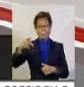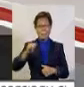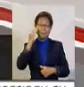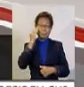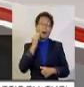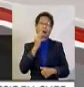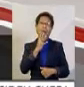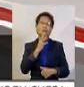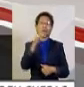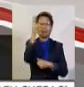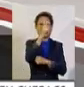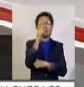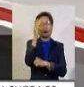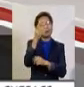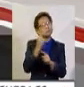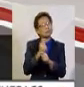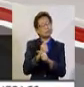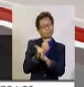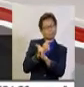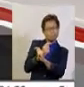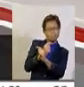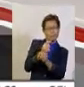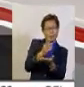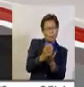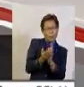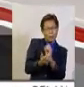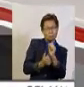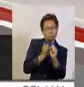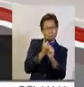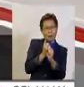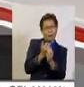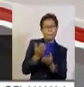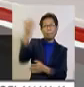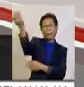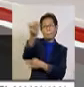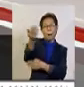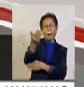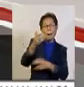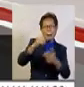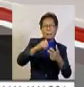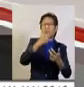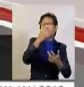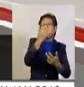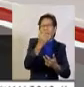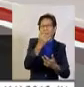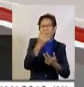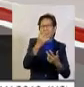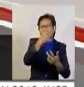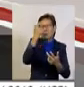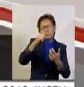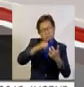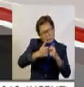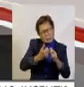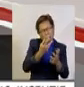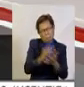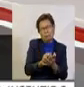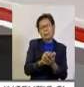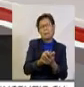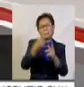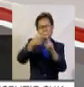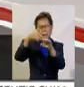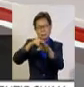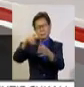Mahathir Mohamad, kerajaan akan tetap mempertahan belanjawan yang dibentang dalam kekangan masalah kewangan negara itu daripada